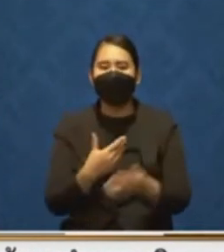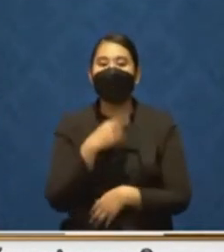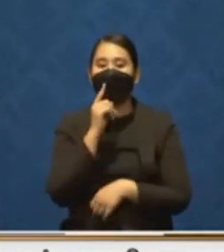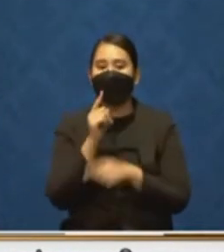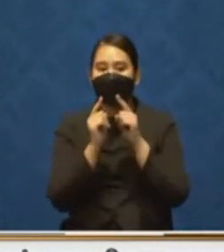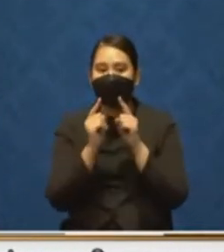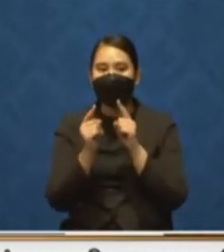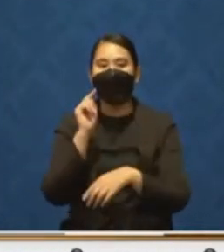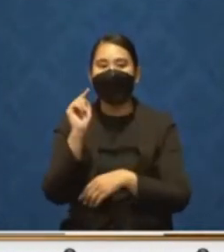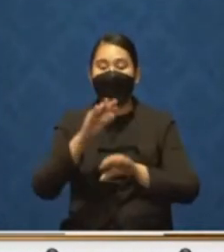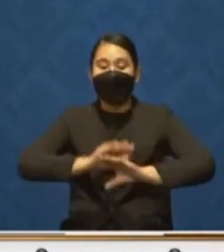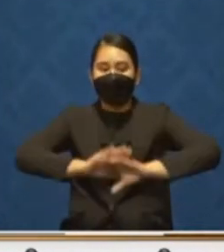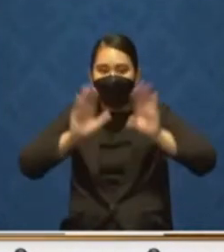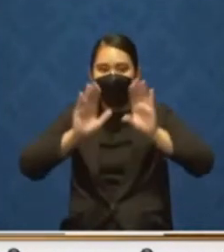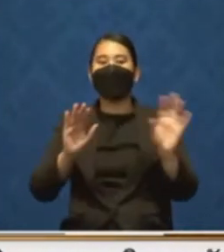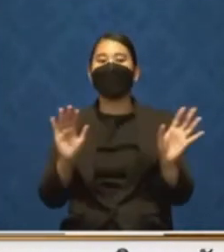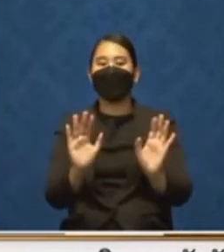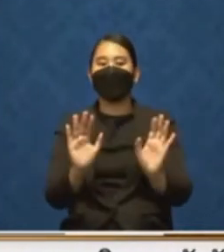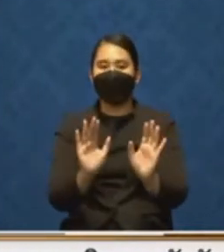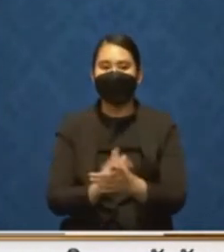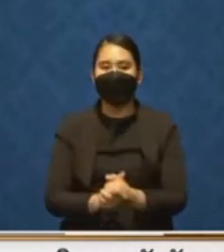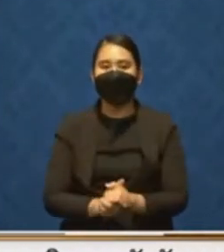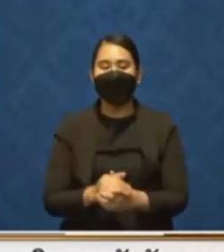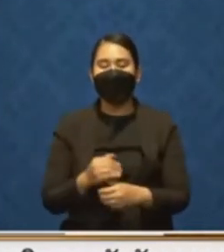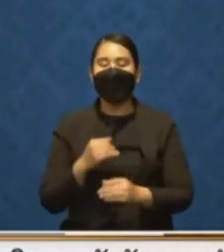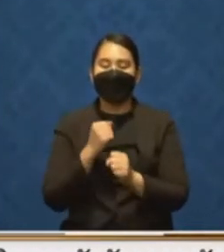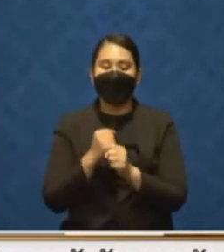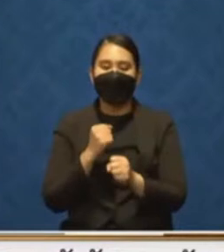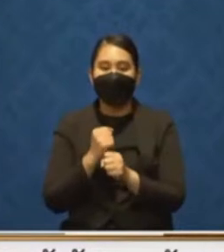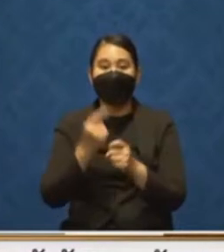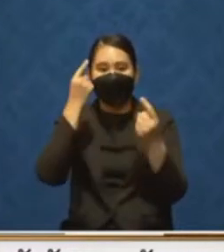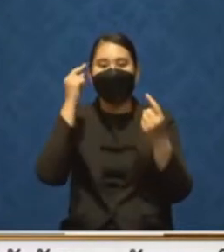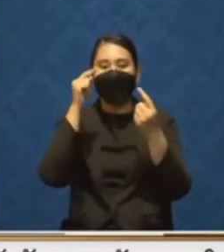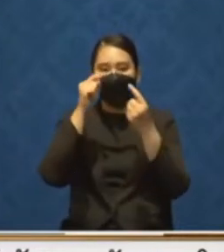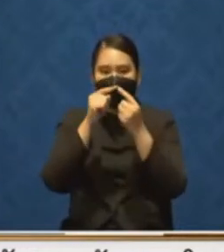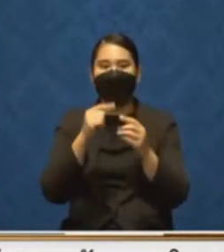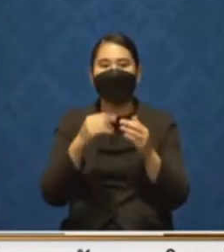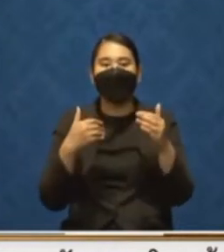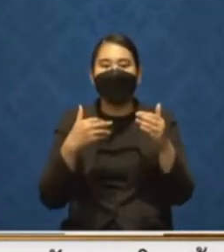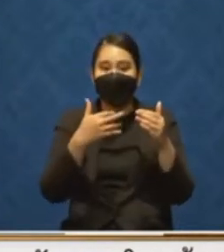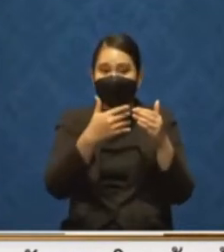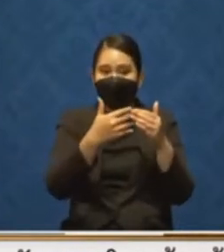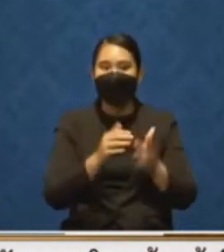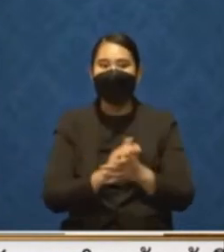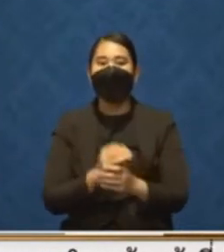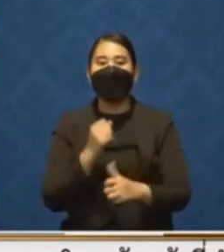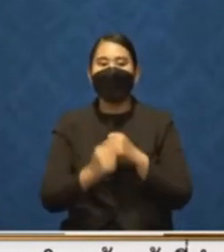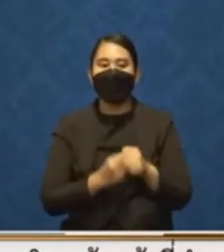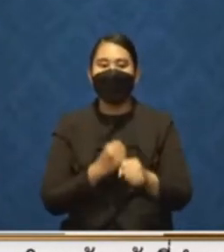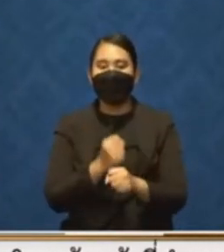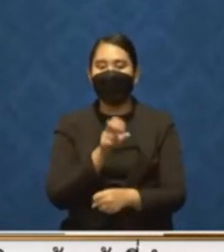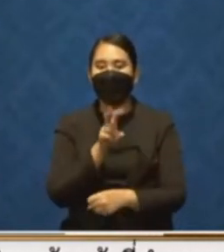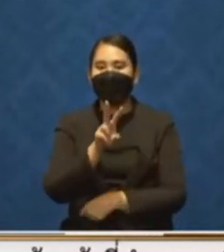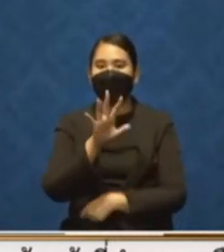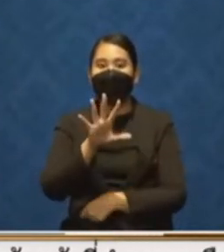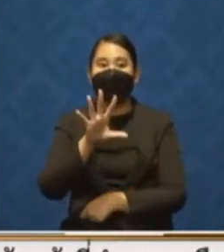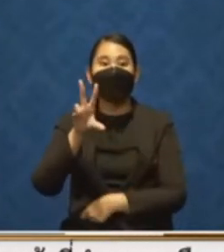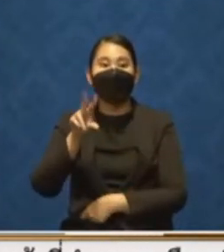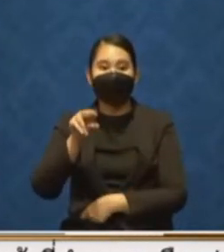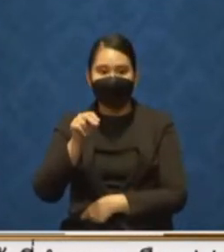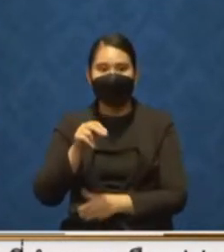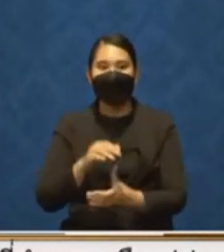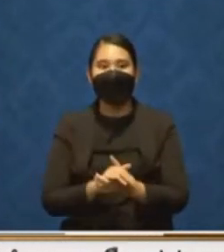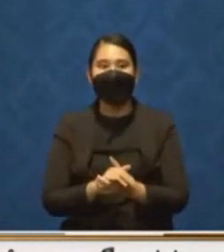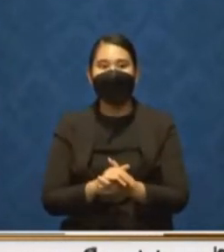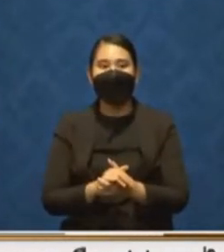แต่ไงบ้างเลยทั้งหมดได้อยู่แล้วนะครับก็ค่อยๆก็พยามตั้งเป้าไว้ได้ก่อนพะนะภายในปี 2030นะหรือภาษา